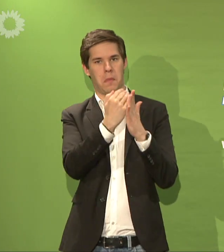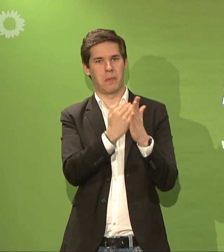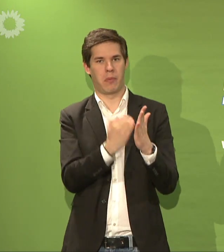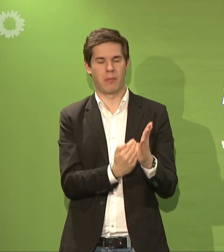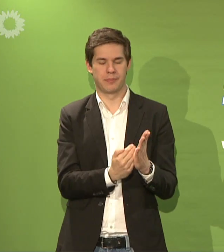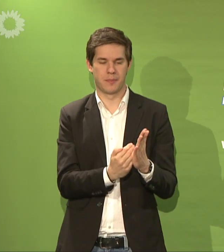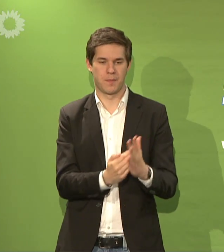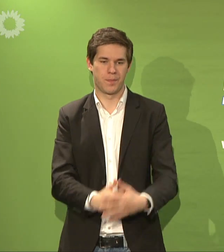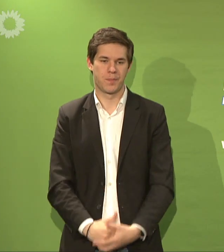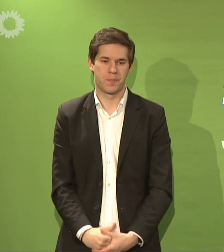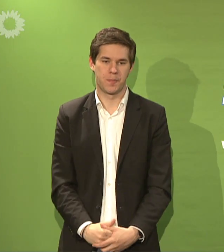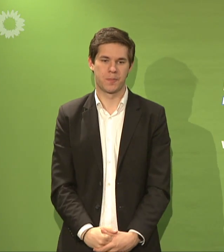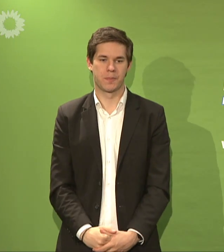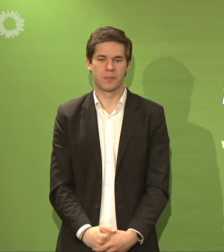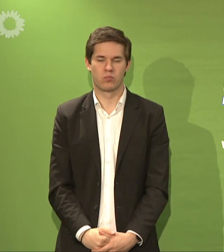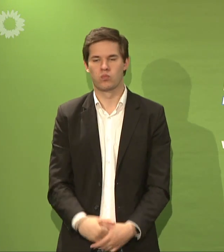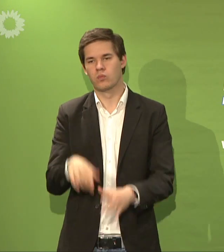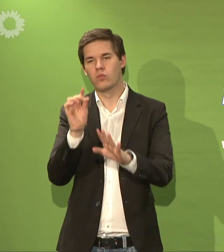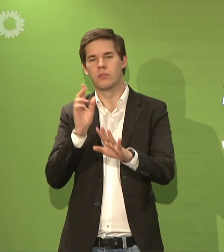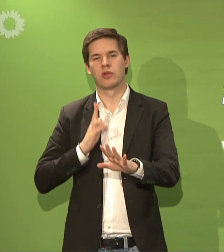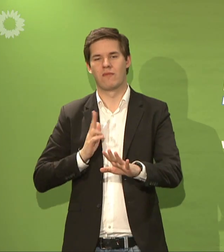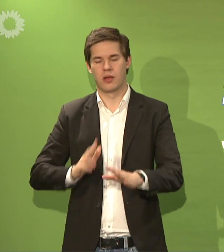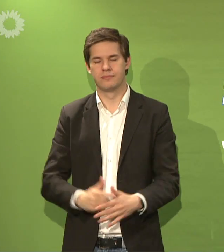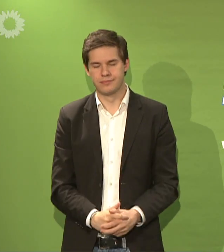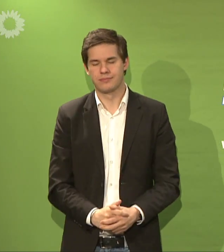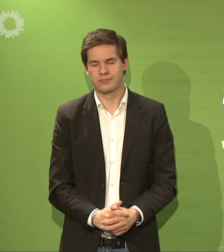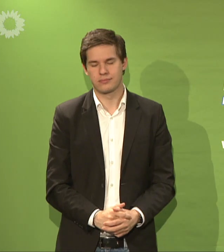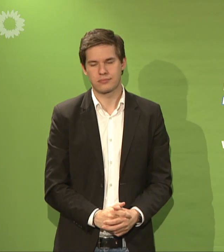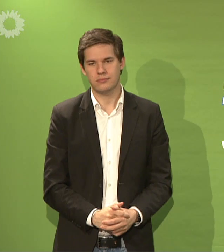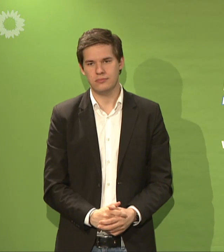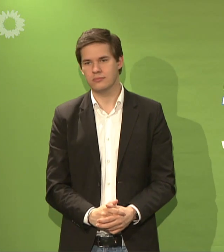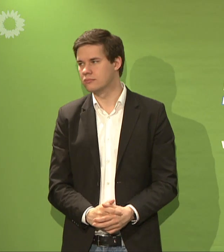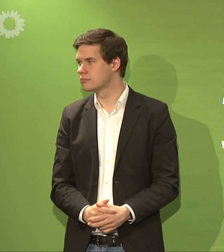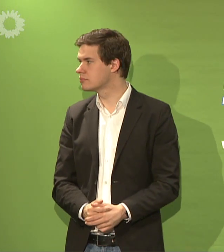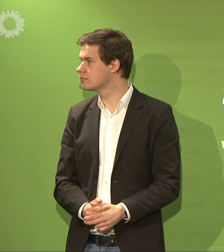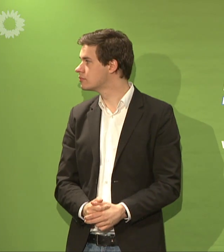haben. Es wird einen Moment dauern. Wir können in der Zwischenzeit das